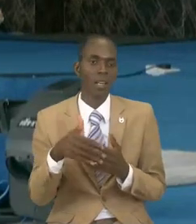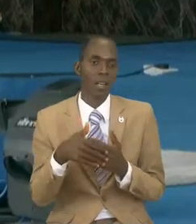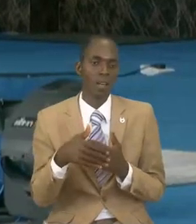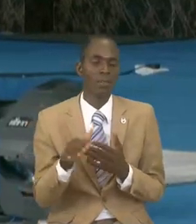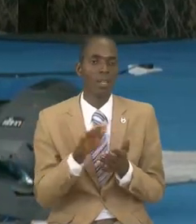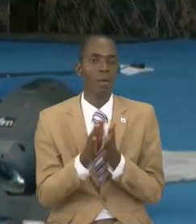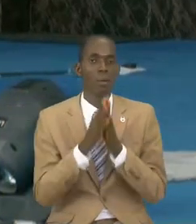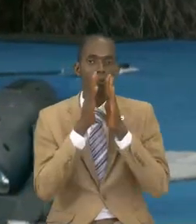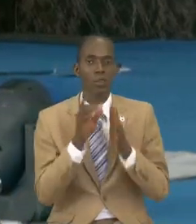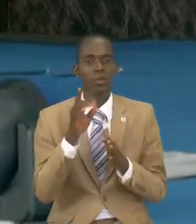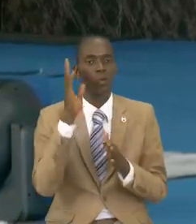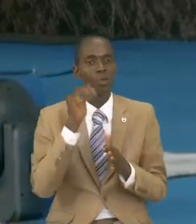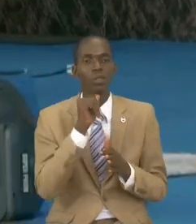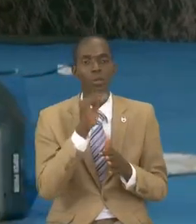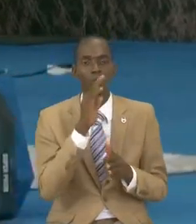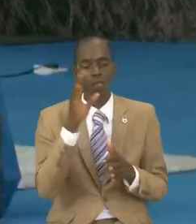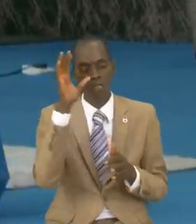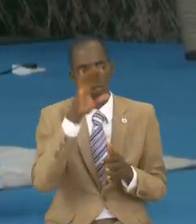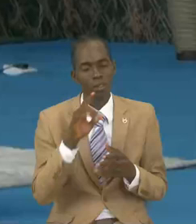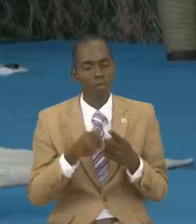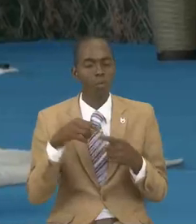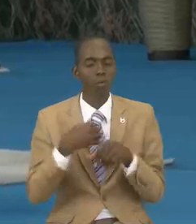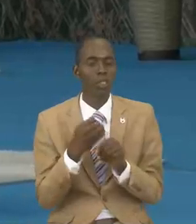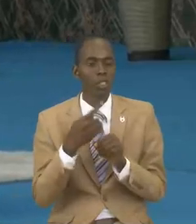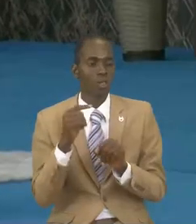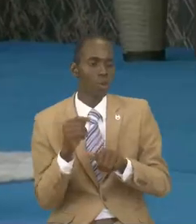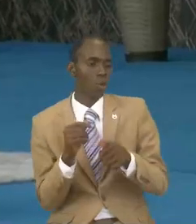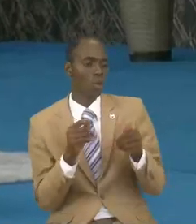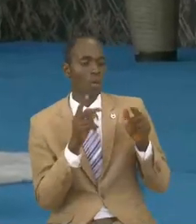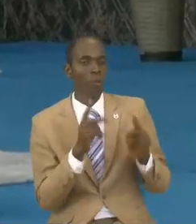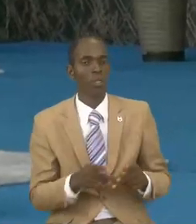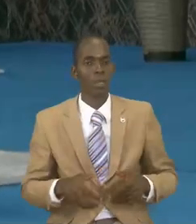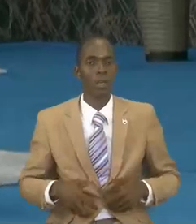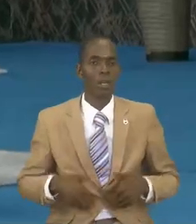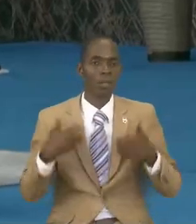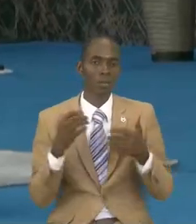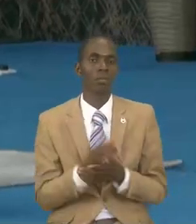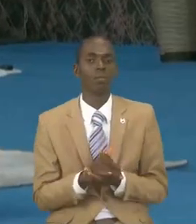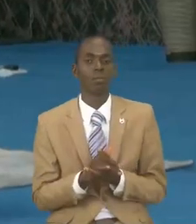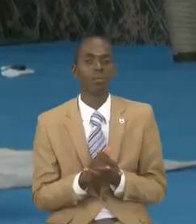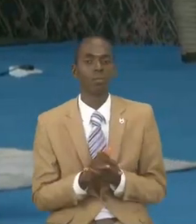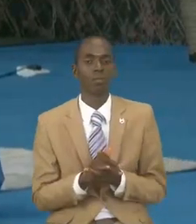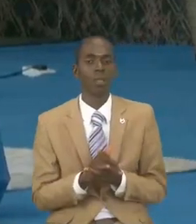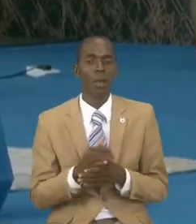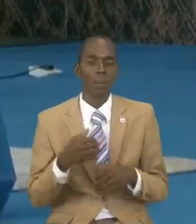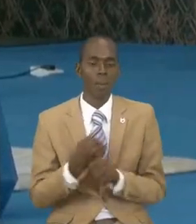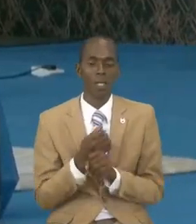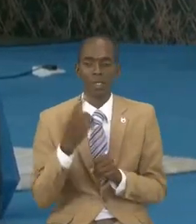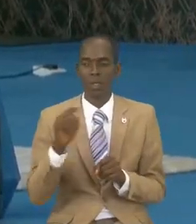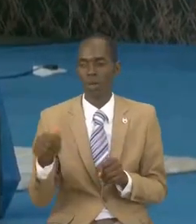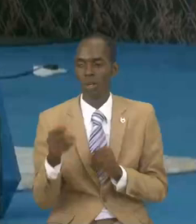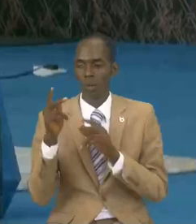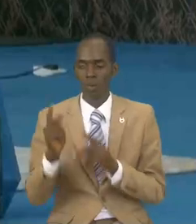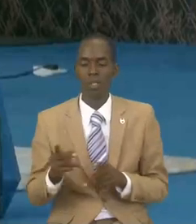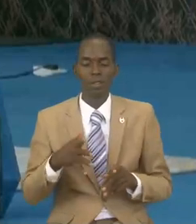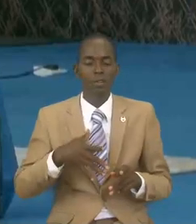qui recherche la paix. Il ne va pas chercher à faire provoquer l'autre personne. Ce n'est pas à